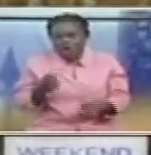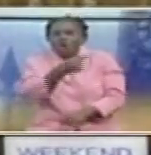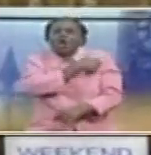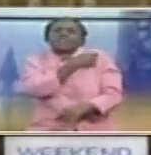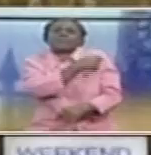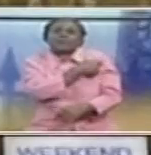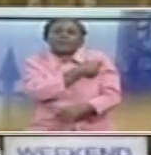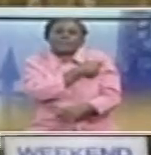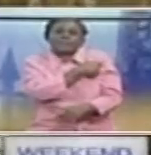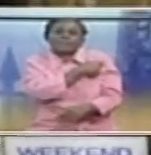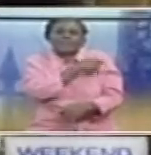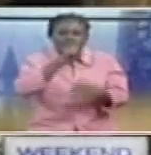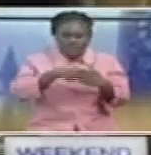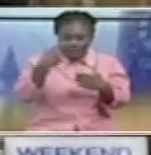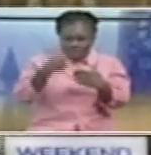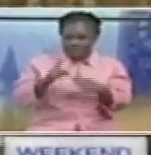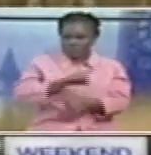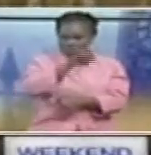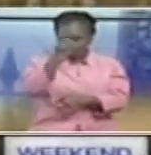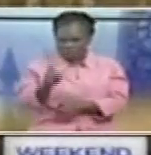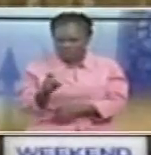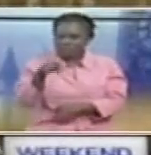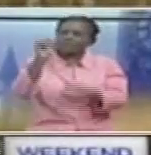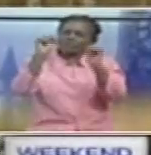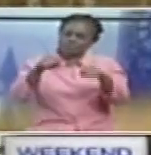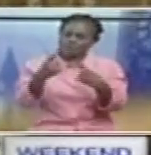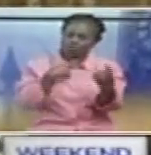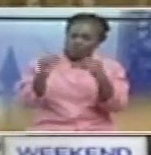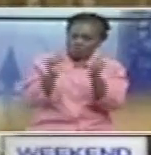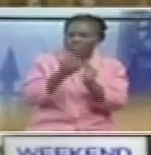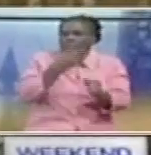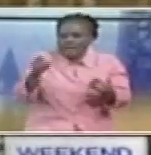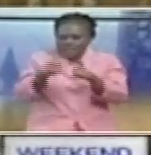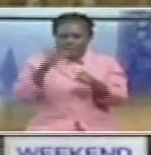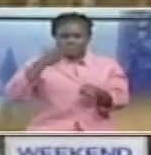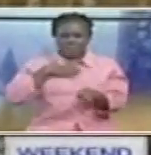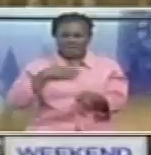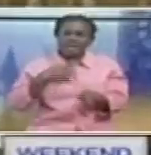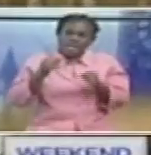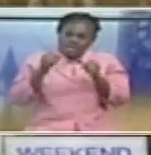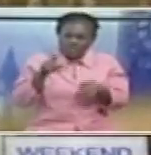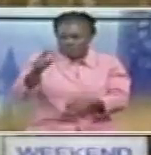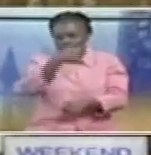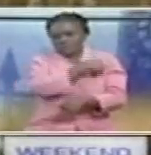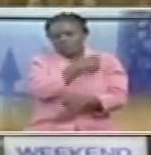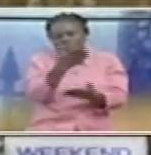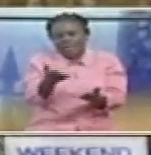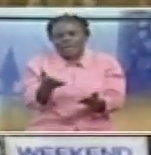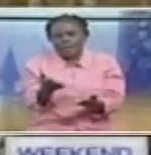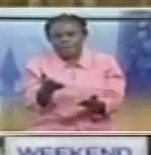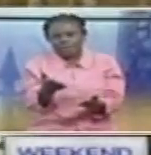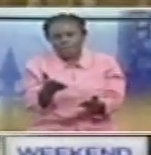hospitali. Sadio nilimuuliza ya kwamba kama naweza ongea na yeye hata kama ako hospitali.